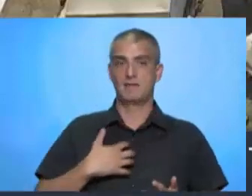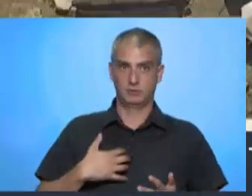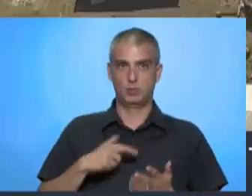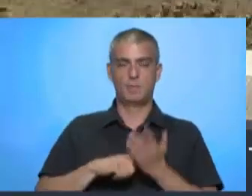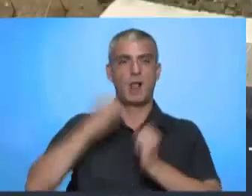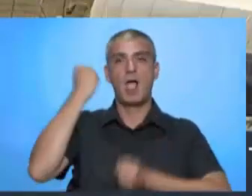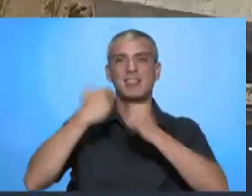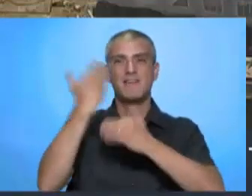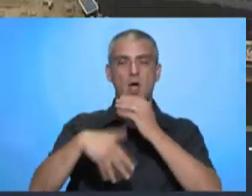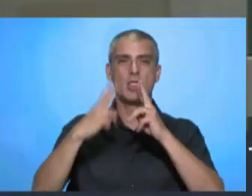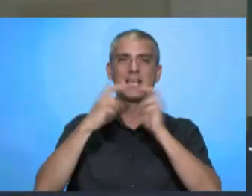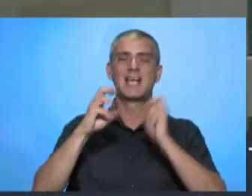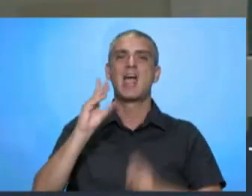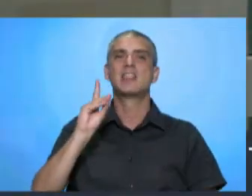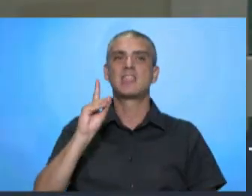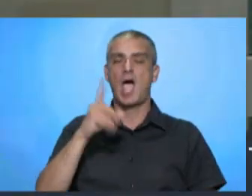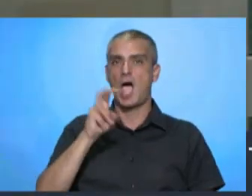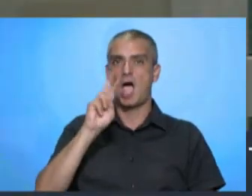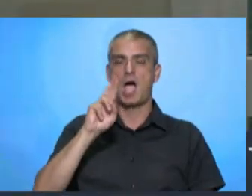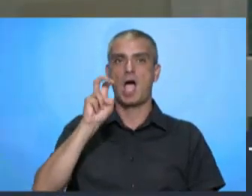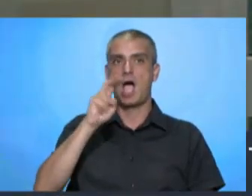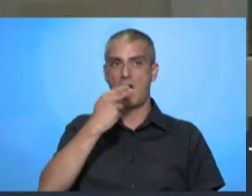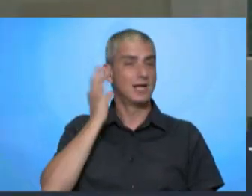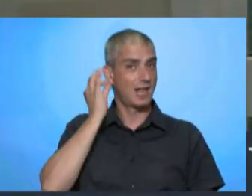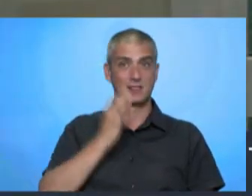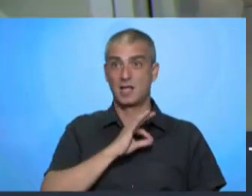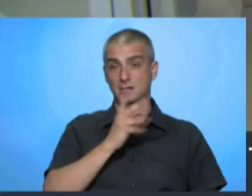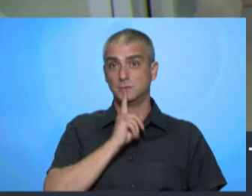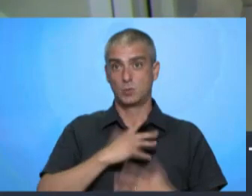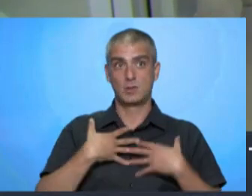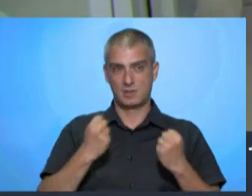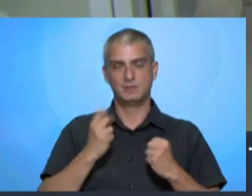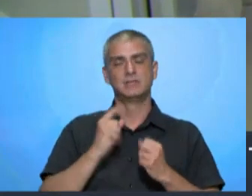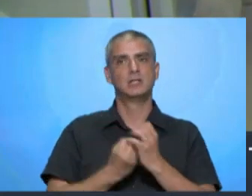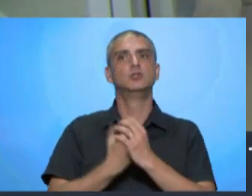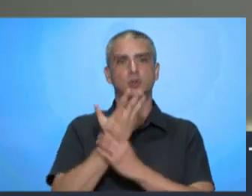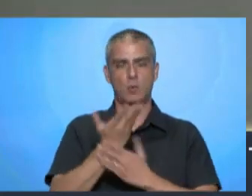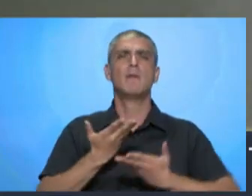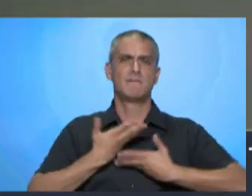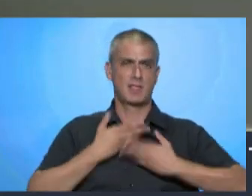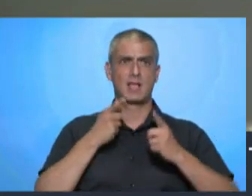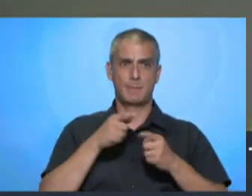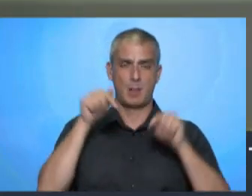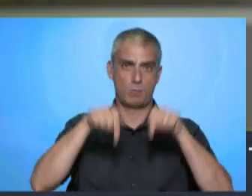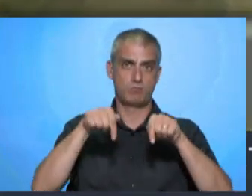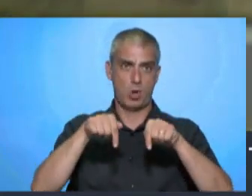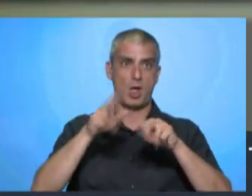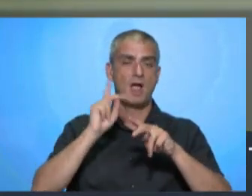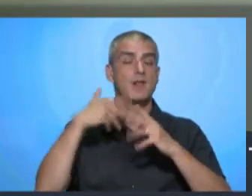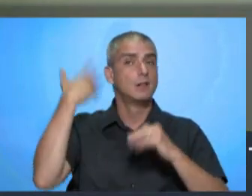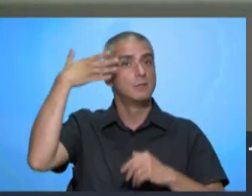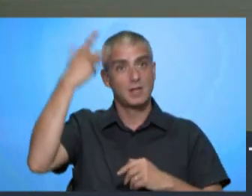מההתקפה האחרונה בעיר דערה. הילדה הסורית שתחלים תזדקק לשיקום והיא גם תקבל אותו כאן. אבל